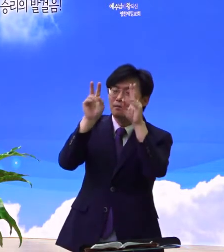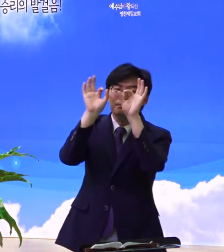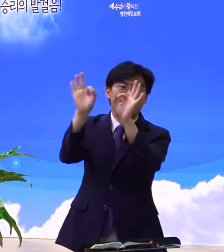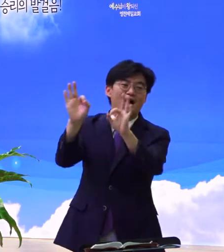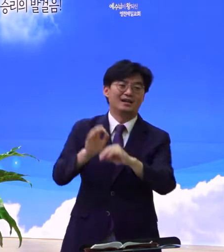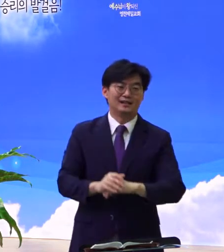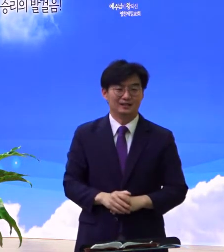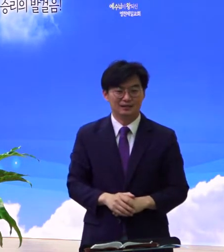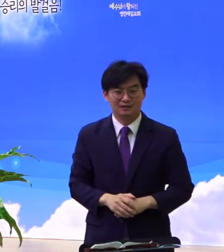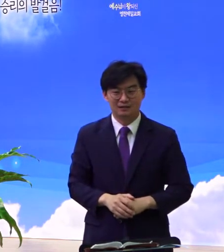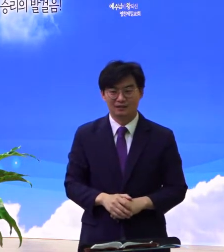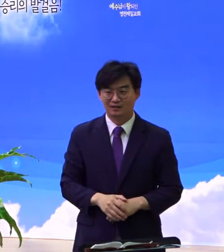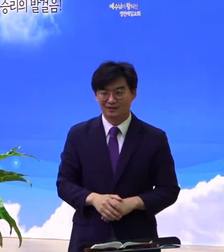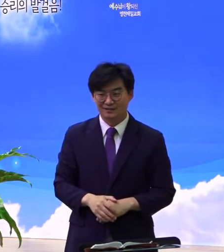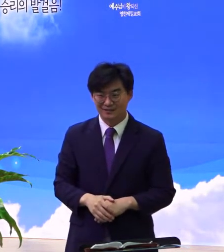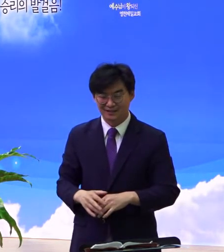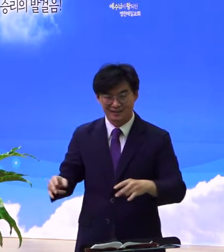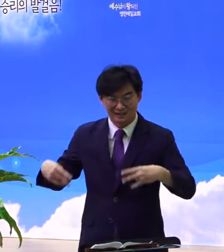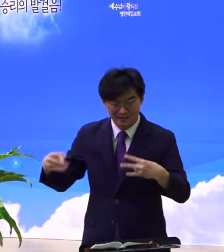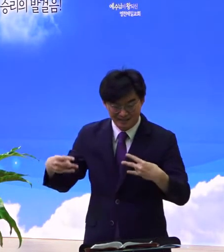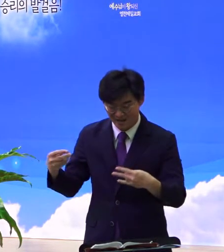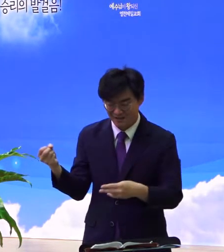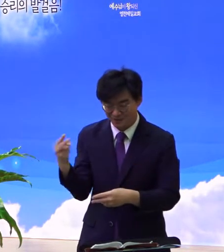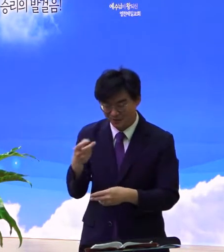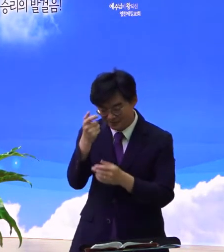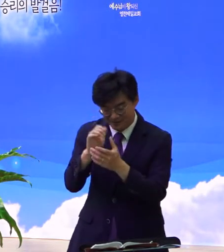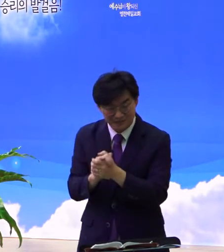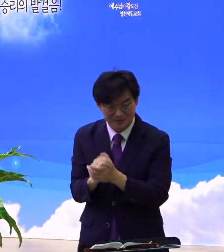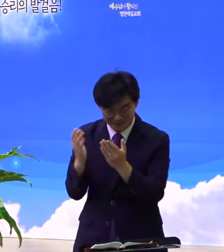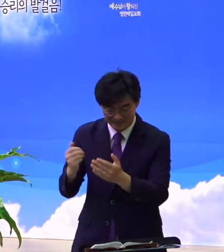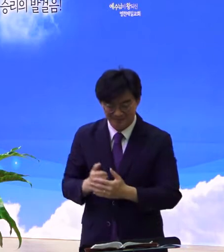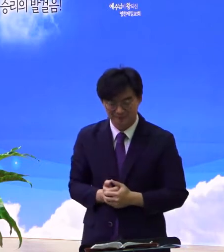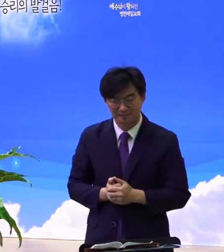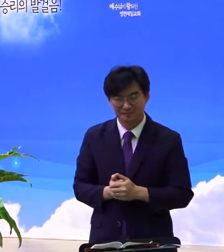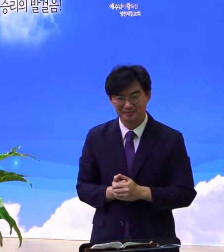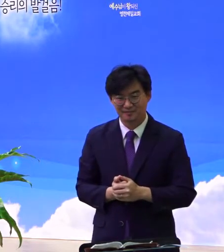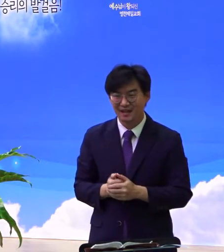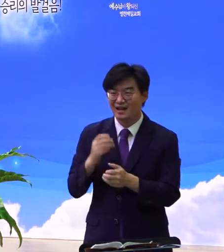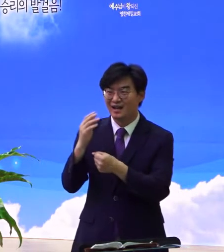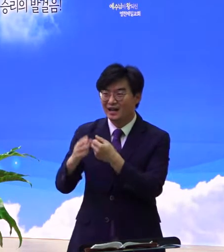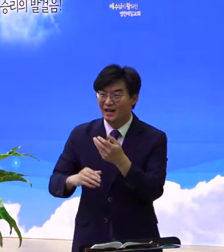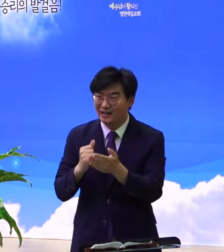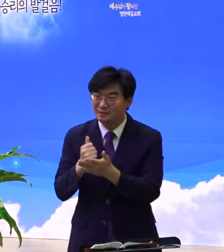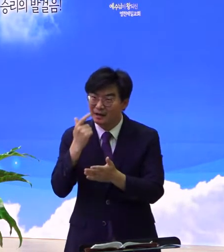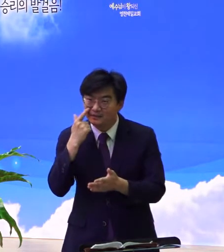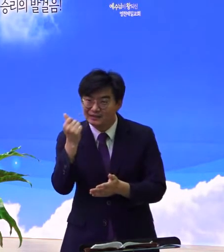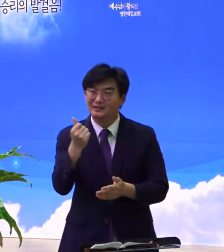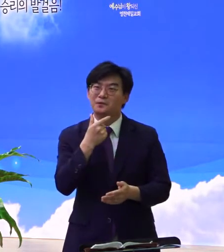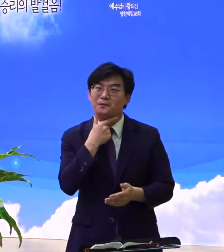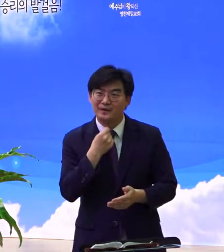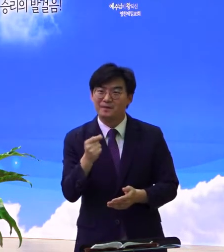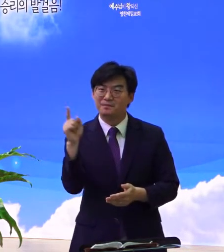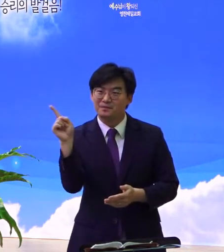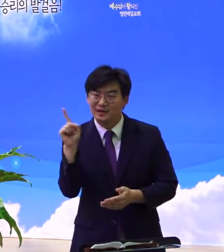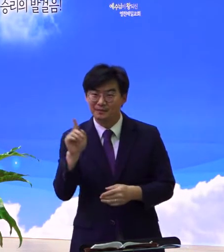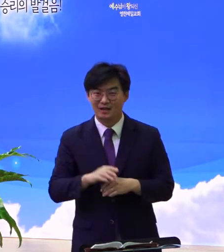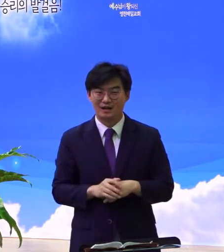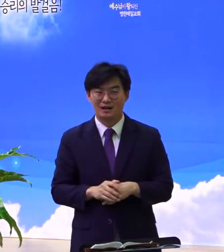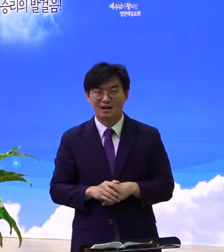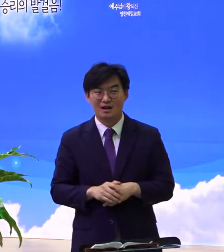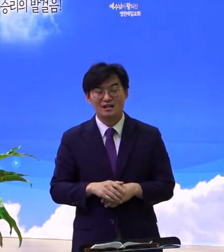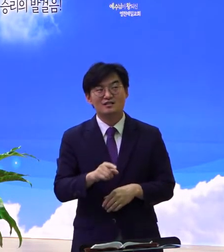그리고 엘리사가 또 기도했습니다. 이번엔 이렇게 기도했습니다. 여호와여, 원하건대 저